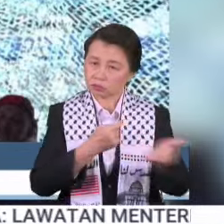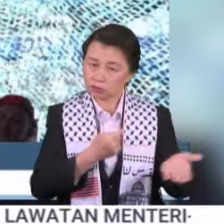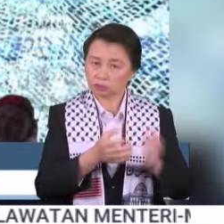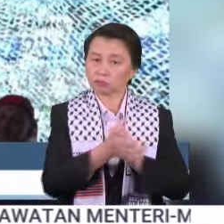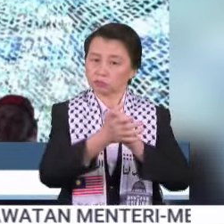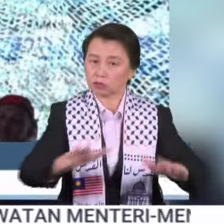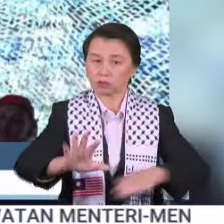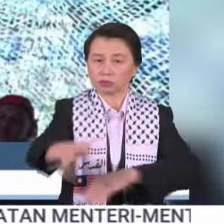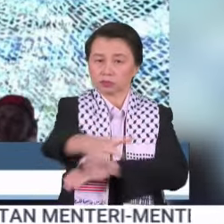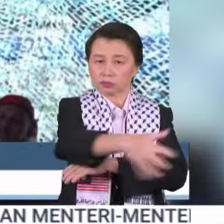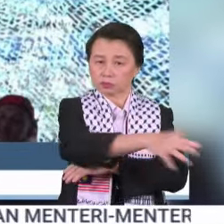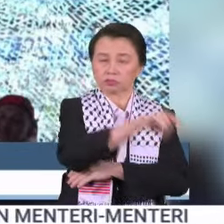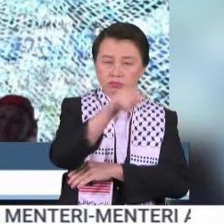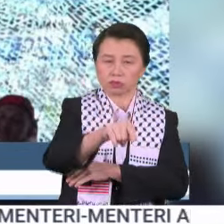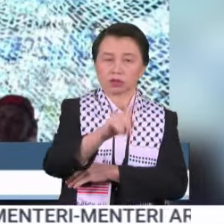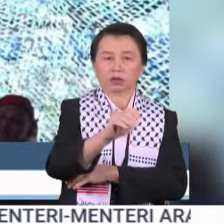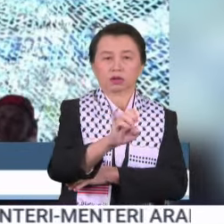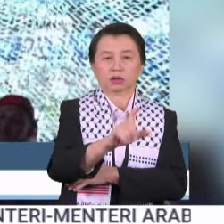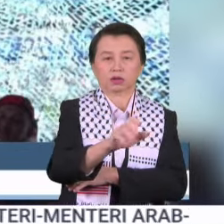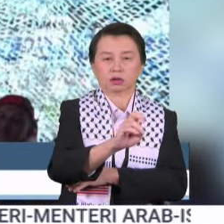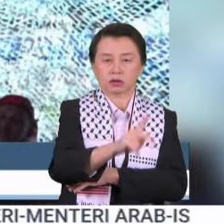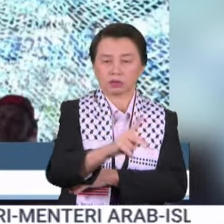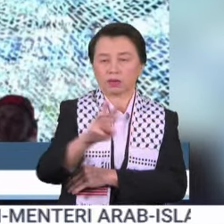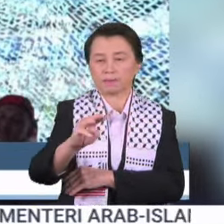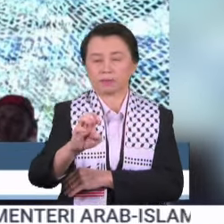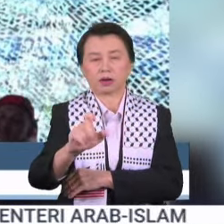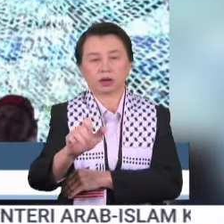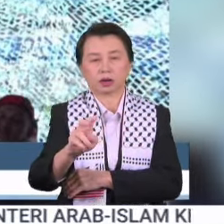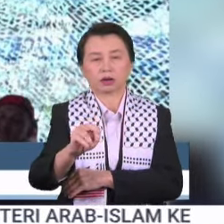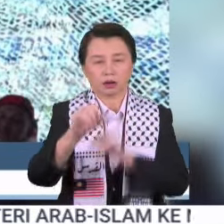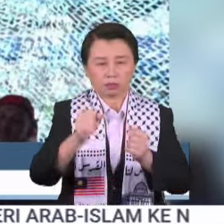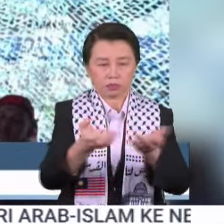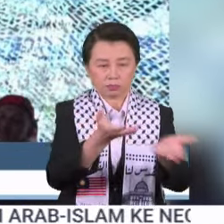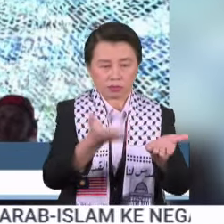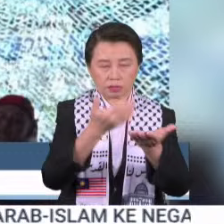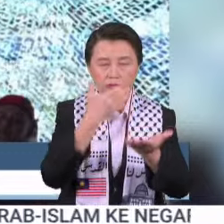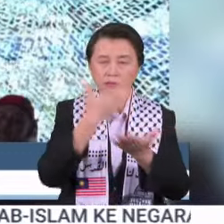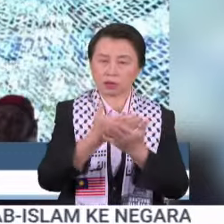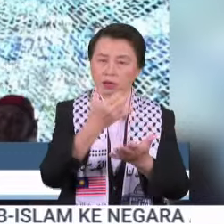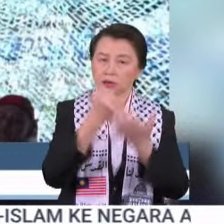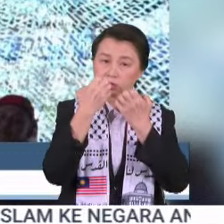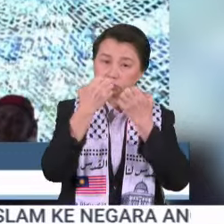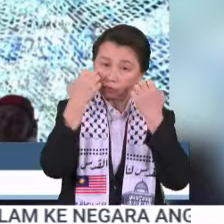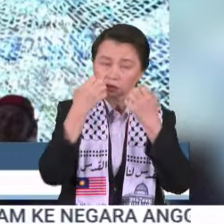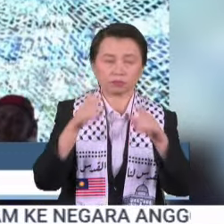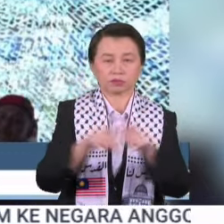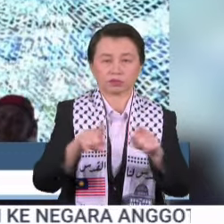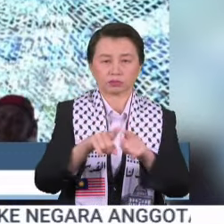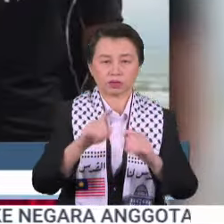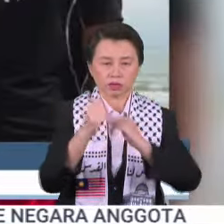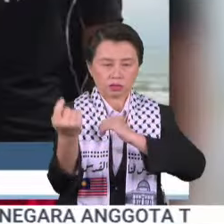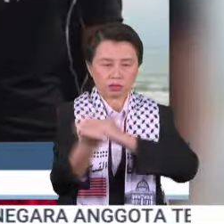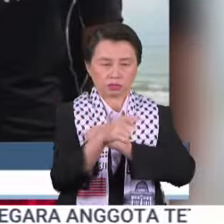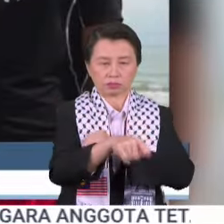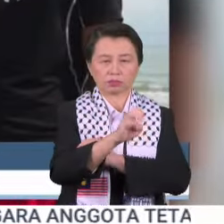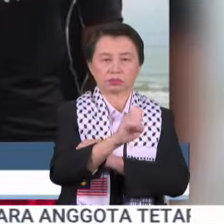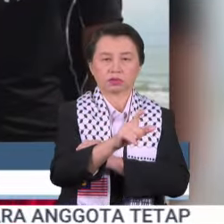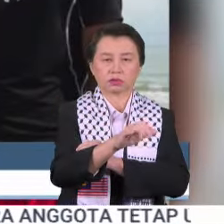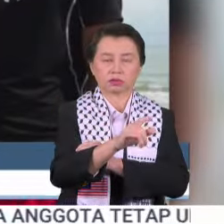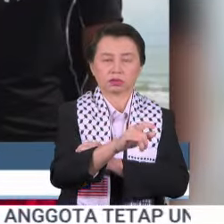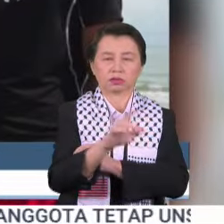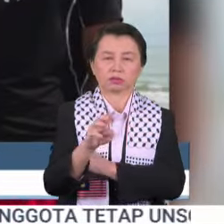penyelamat pantai Teluk Melanau agar dapat memberi perkhidmatan dengan baik dan cekap. Ia juga sejajar dengan Teluk Melanau yang semakin